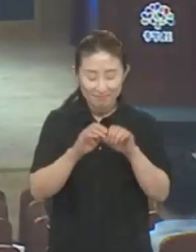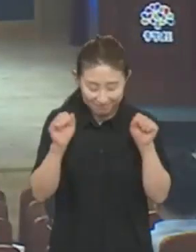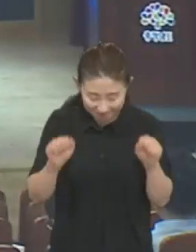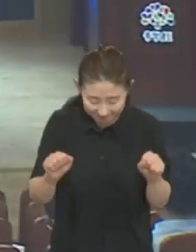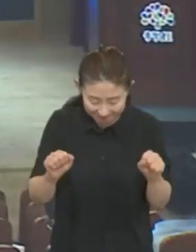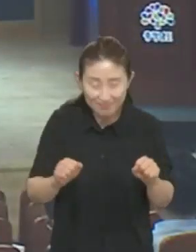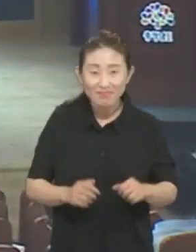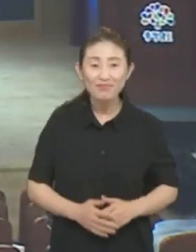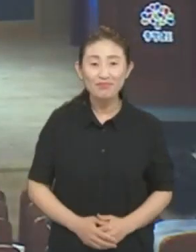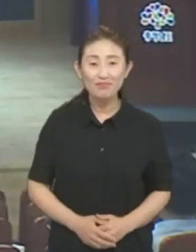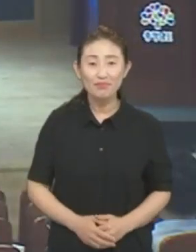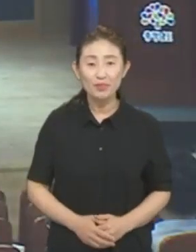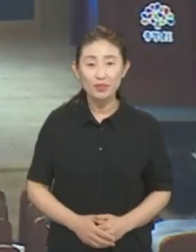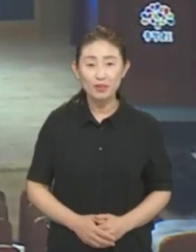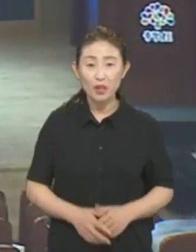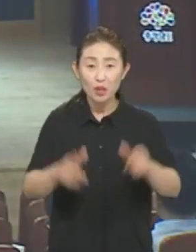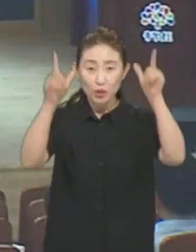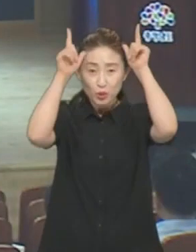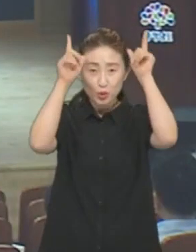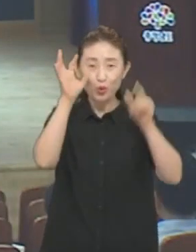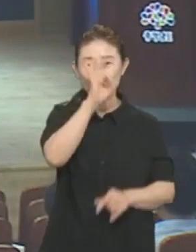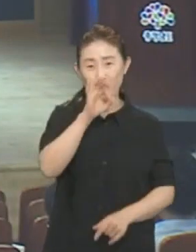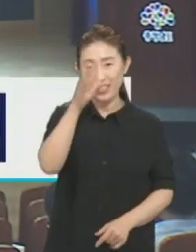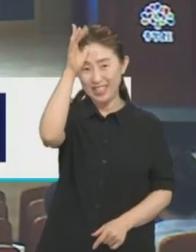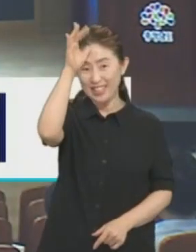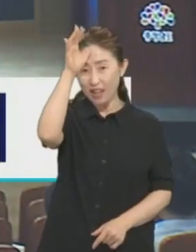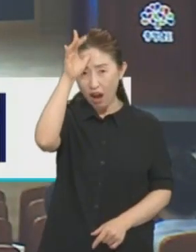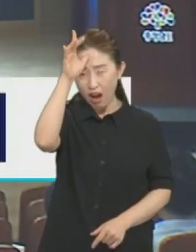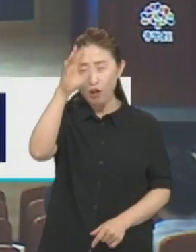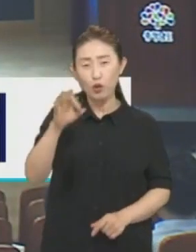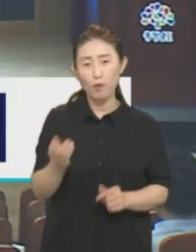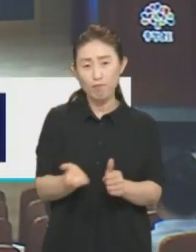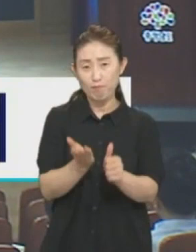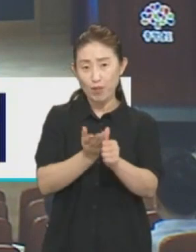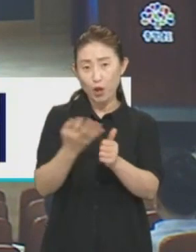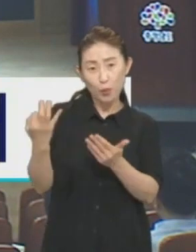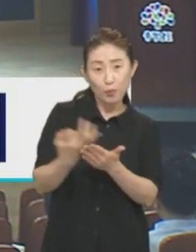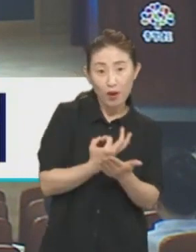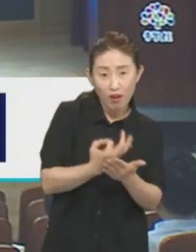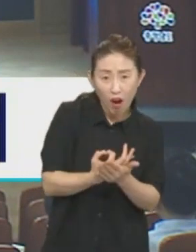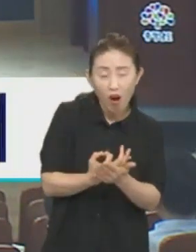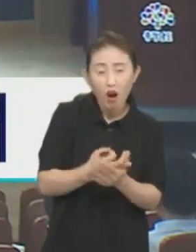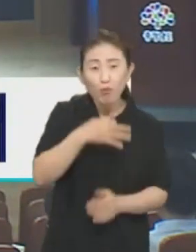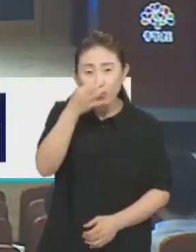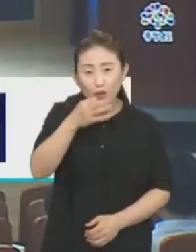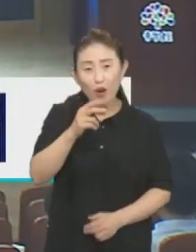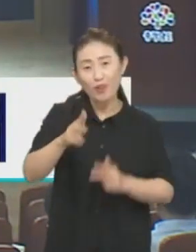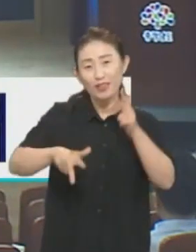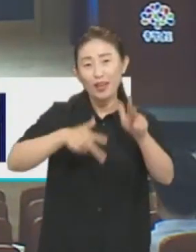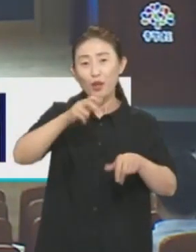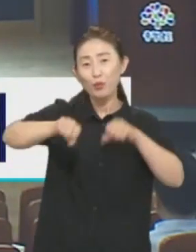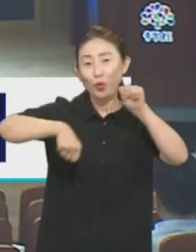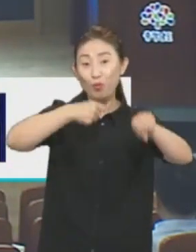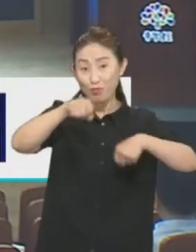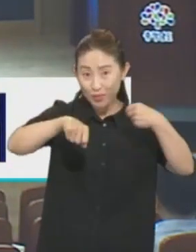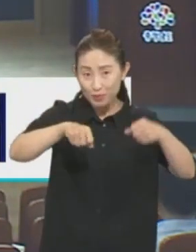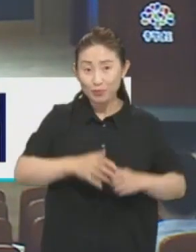여러분 안녕하십니까? 소나 돼지, 닭 등 경제활동 수단이 되는 동물들을 산업동물이라고